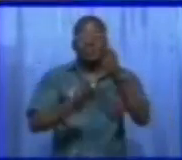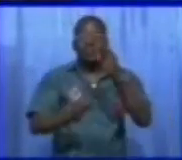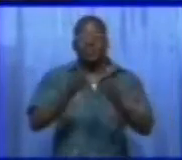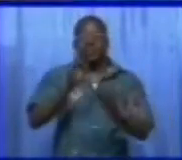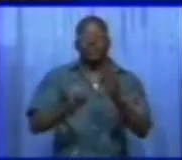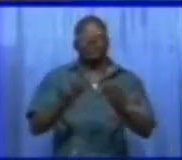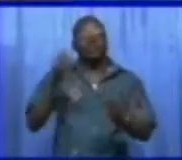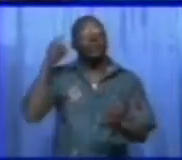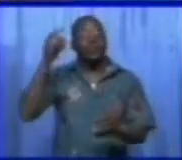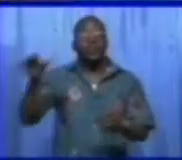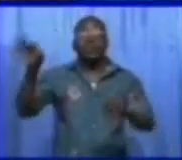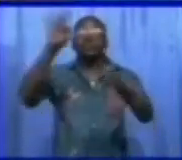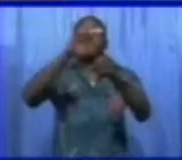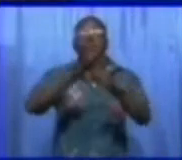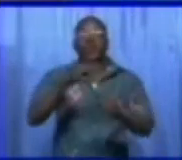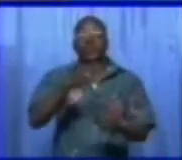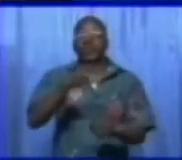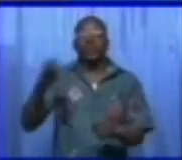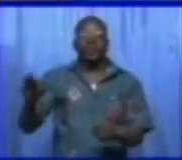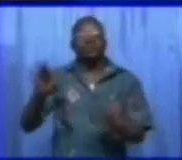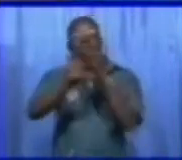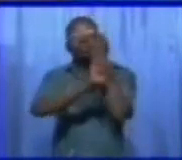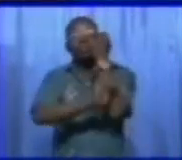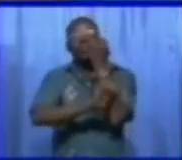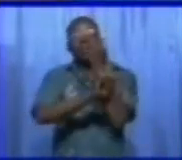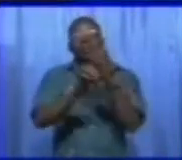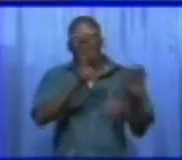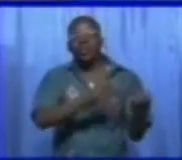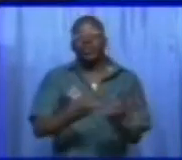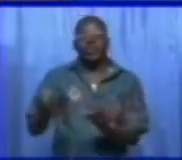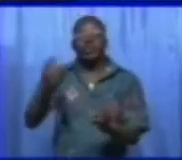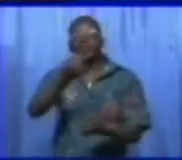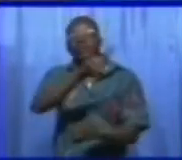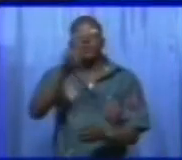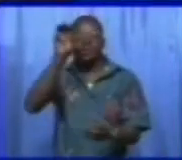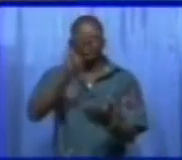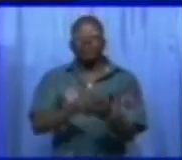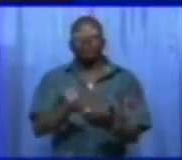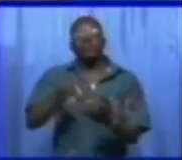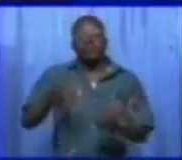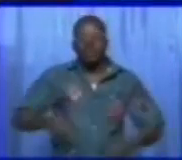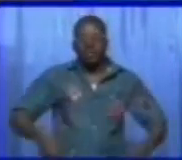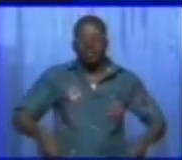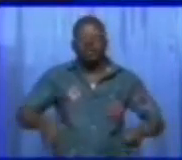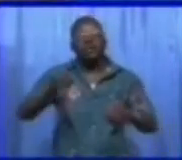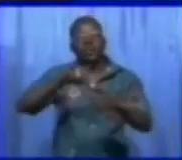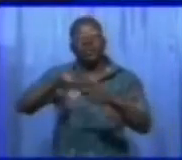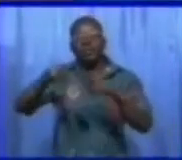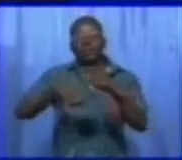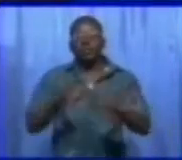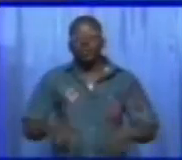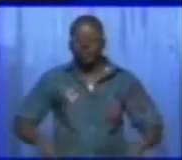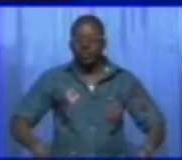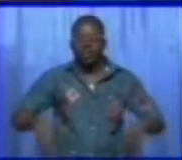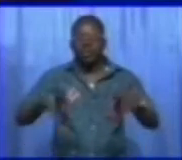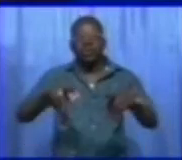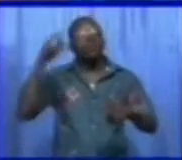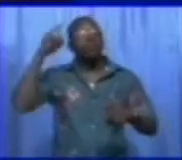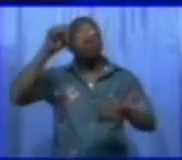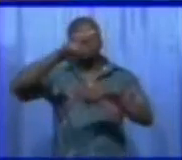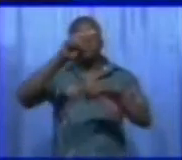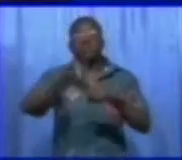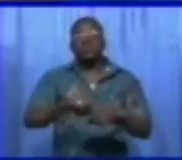prévenus, le vote des Burkinabés de l'étranger, l'opération 100 000 charrues et l'incivisme des usagers de la route, autant de